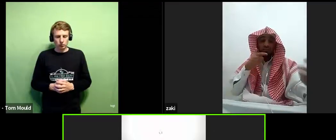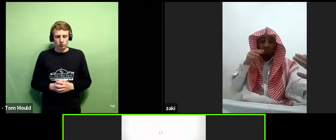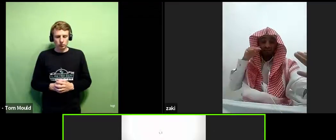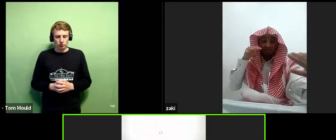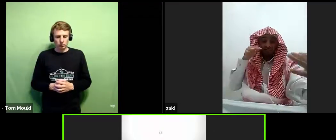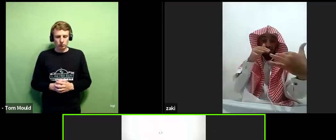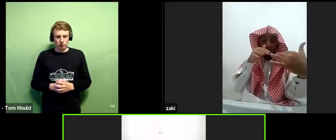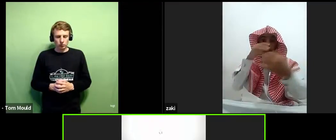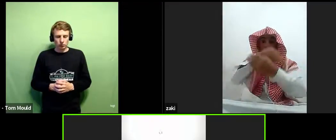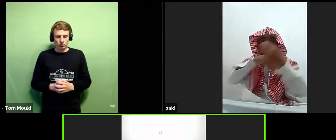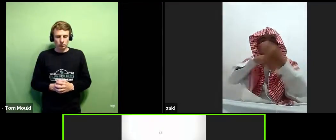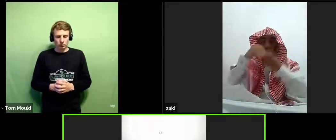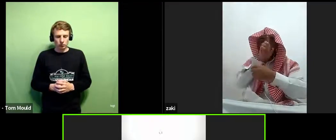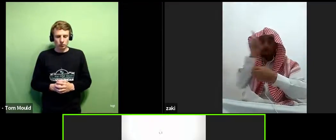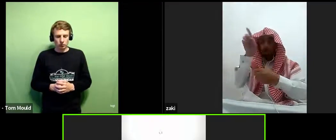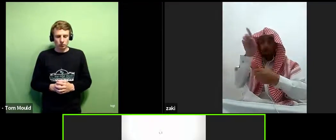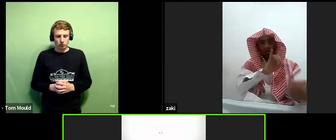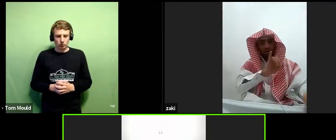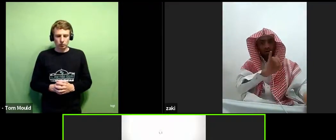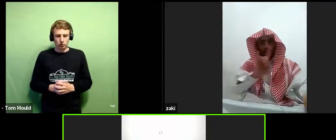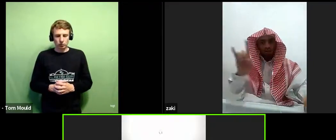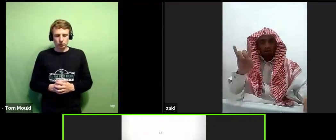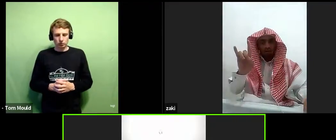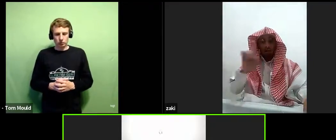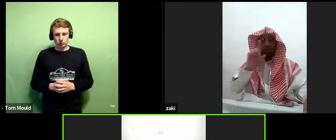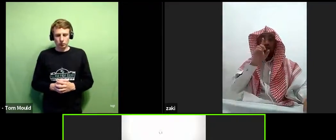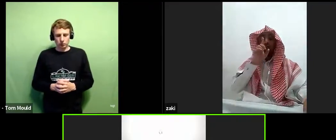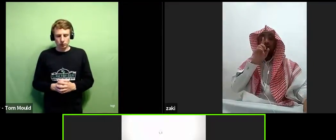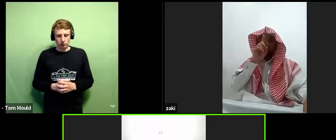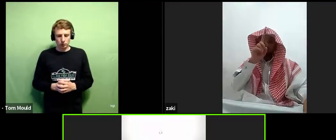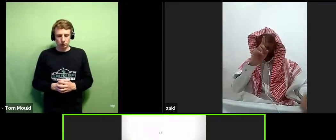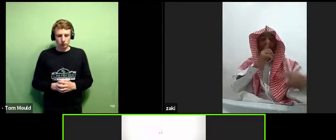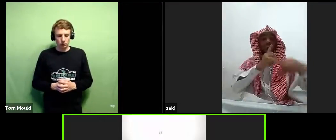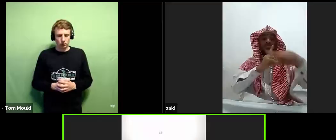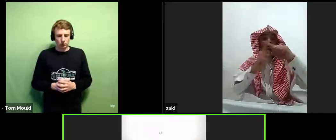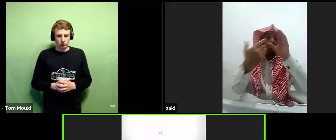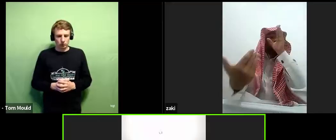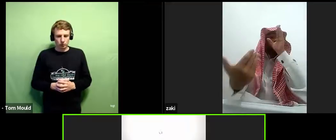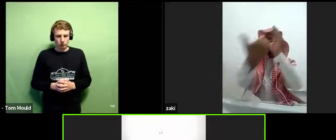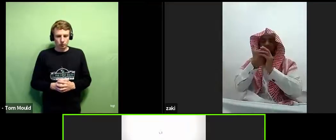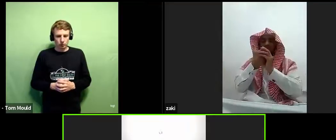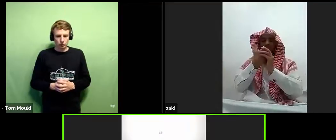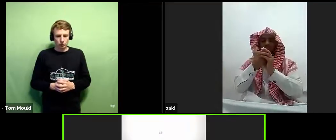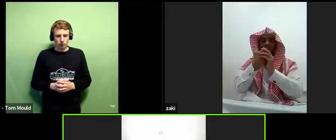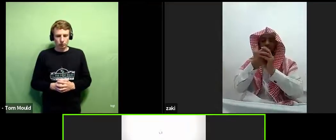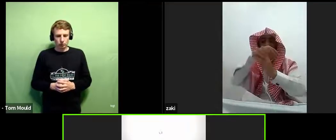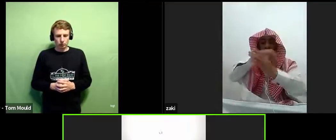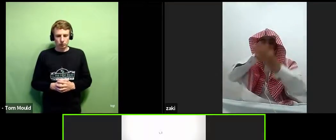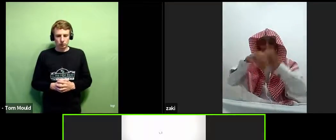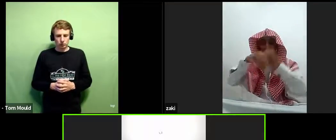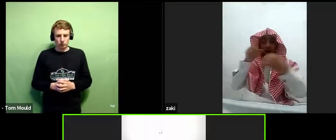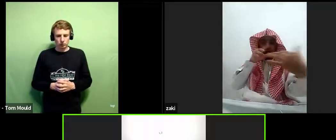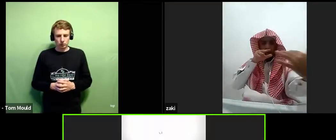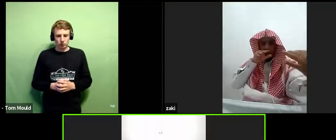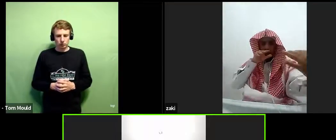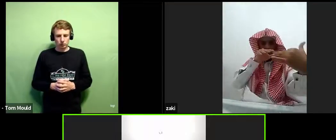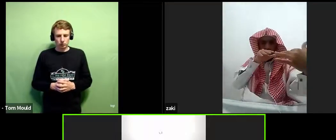الْمَسْجِدِ الْحَرَامِ حَتَّى يُقَاتِلُوكُمْ فِيهِ فَإِن